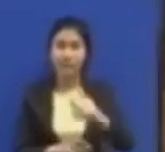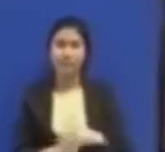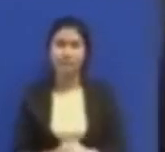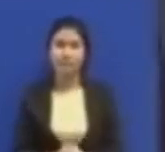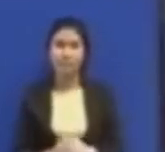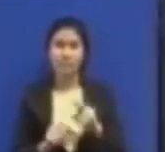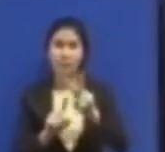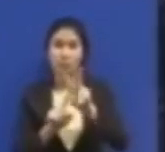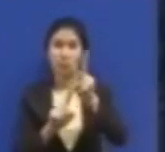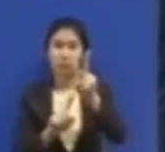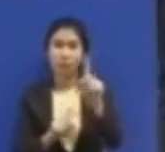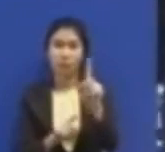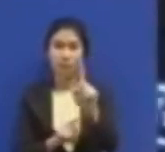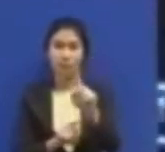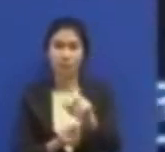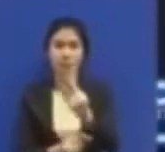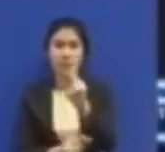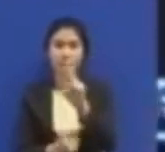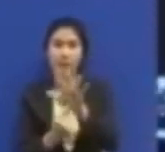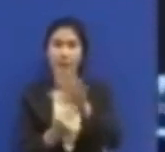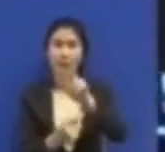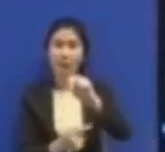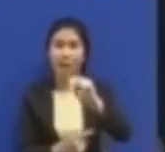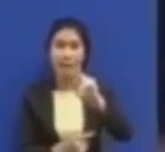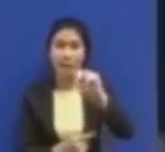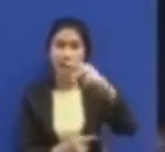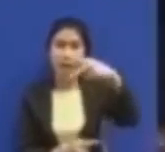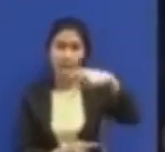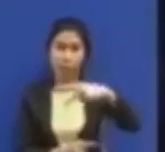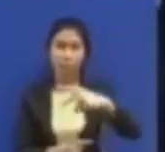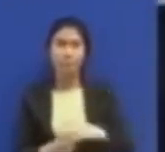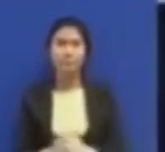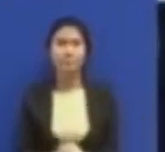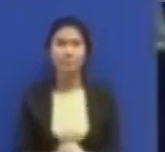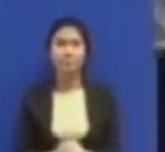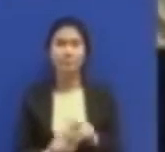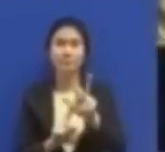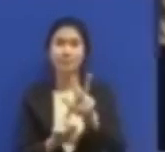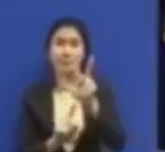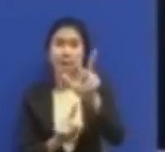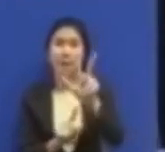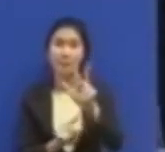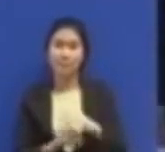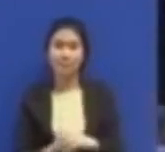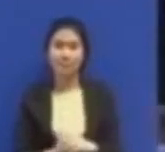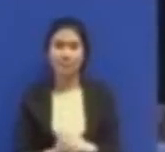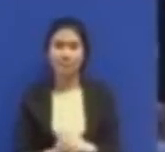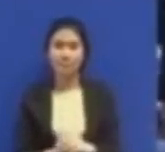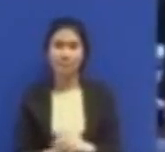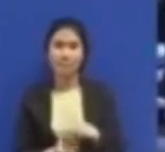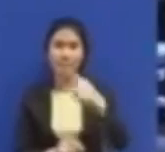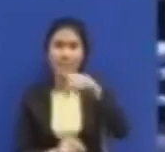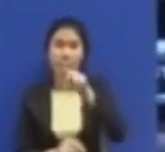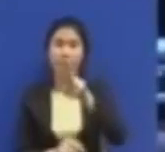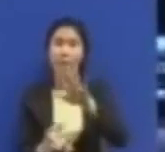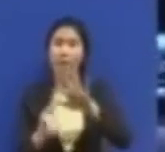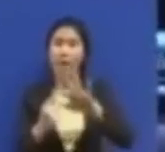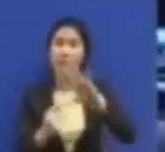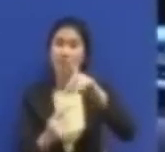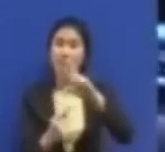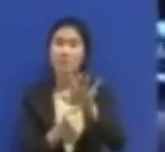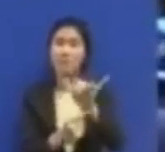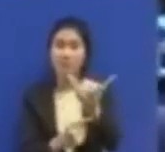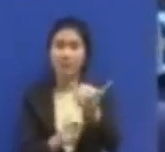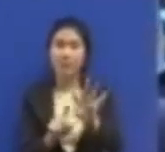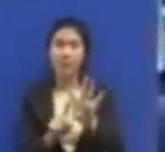2. นายกันนบธนภักพวิน 3. พลตรีกลชัยสุวรรณบูรณ์